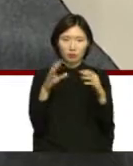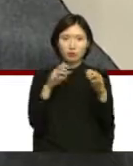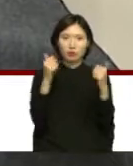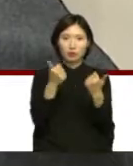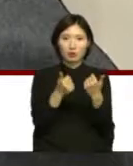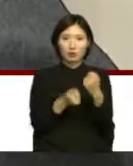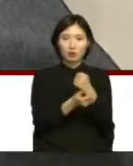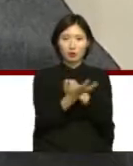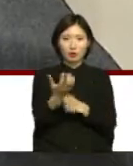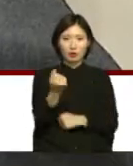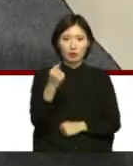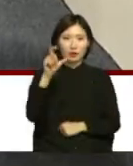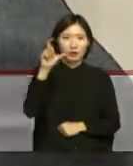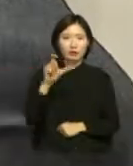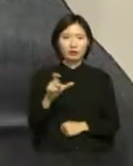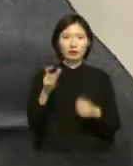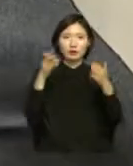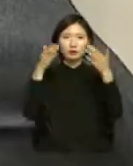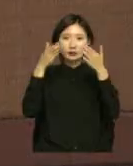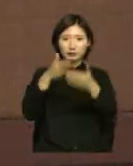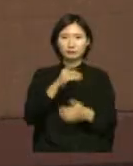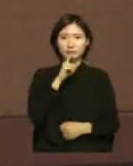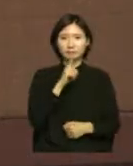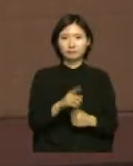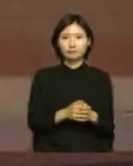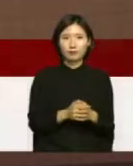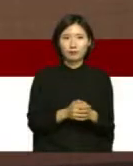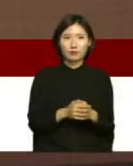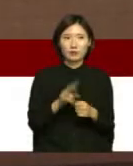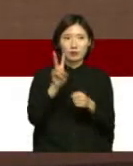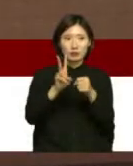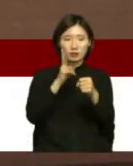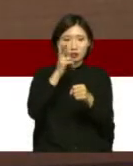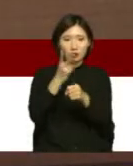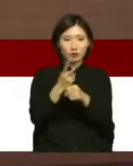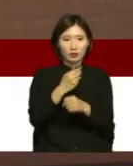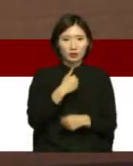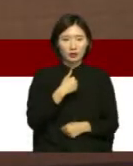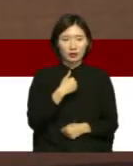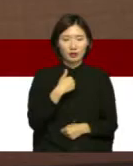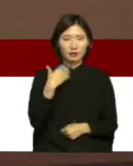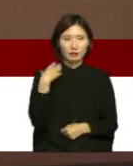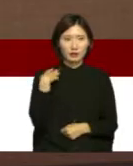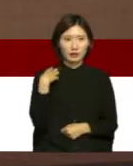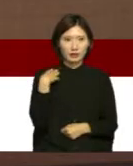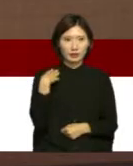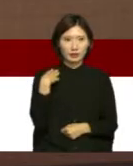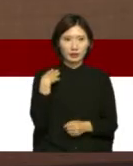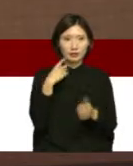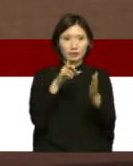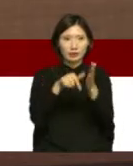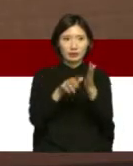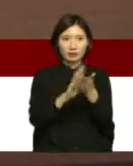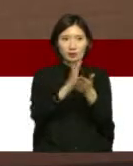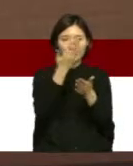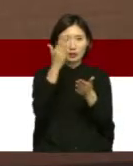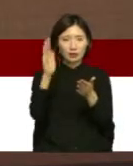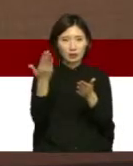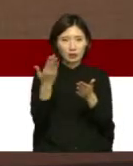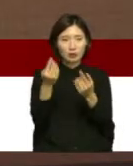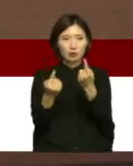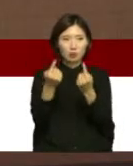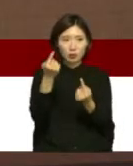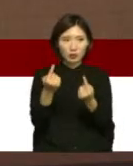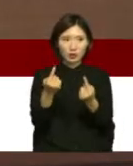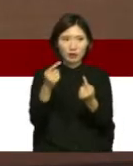역량 강화에 집중하겠다고 밝혔습니다. 2년 저에게 주어진 자리, 빛나는 자리에 있기보다는 빛이 필요한